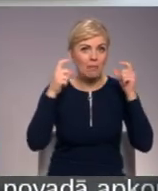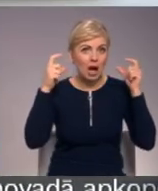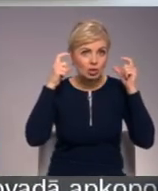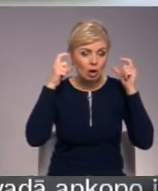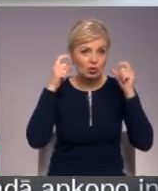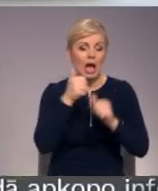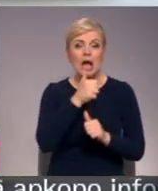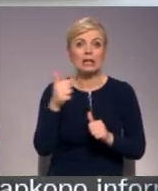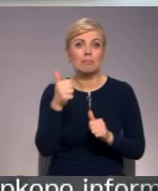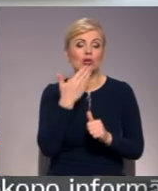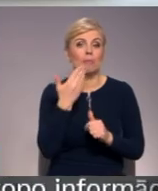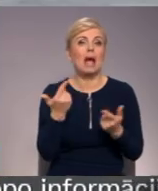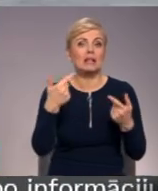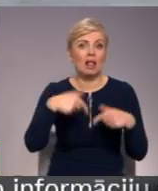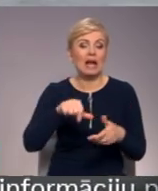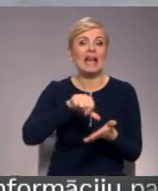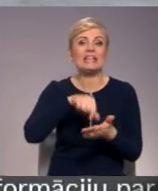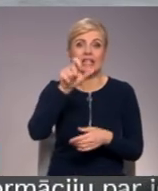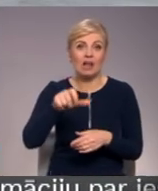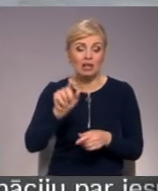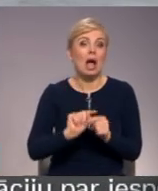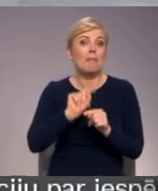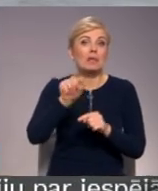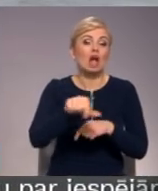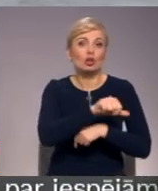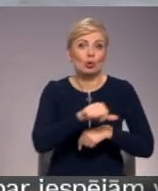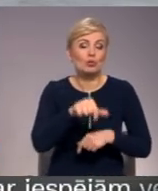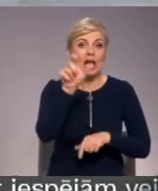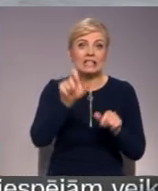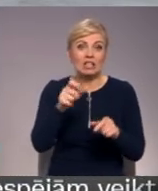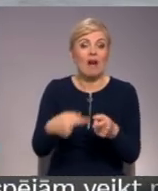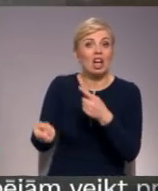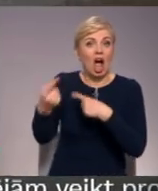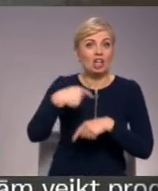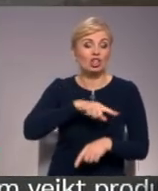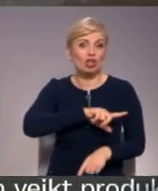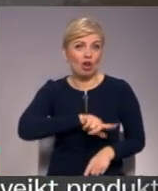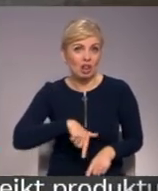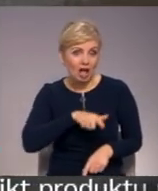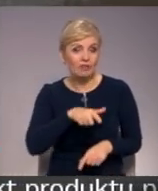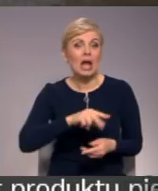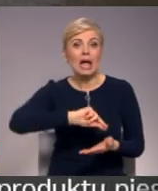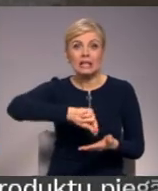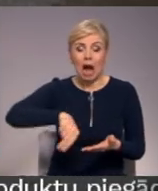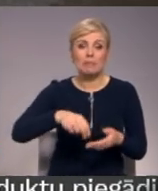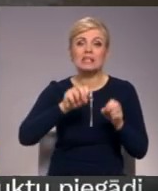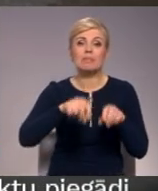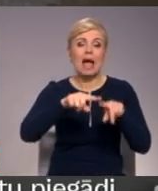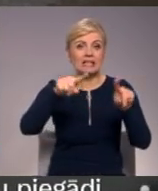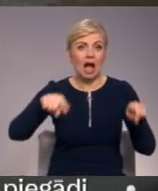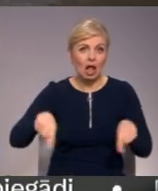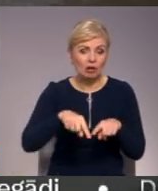te redzēju pēdējā laikā, Irāņi. Šķērsojot robežu cilvēkiem, kas atgriežas Latvijā, tagad ir jāparaksta arī speciāla anketa